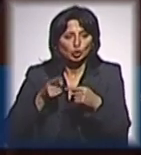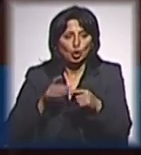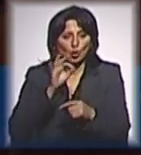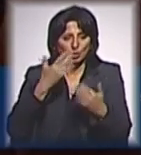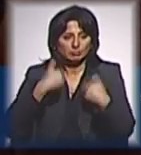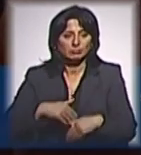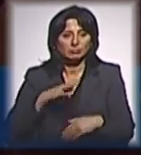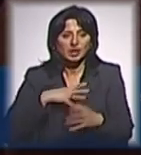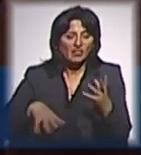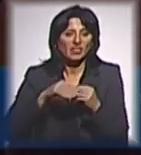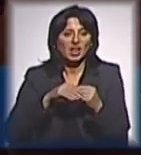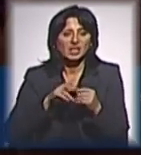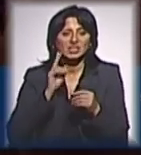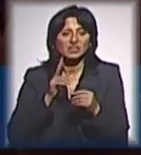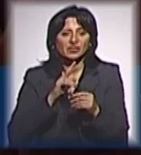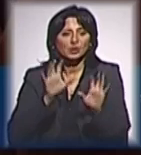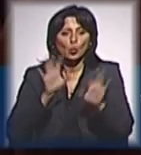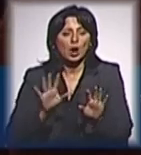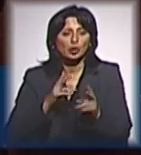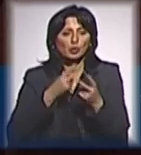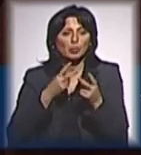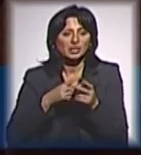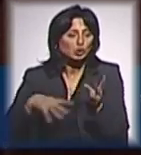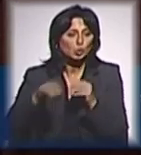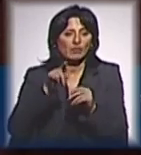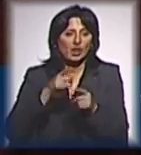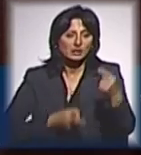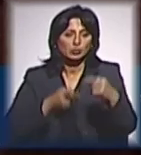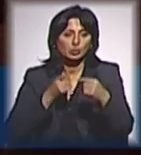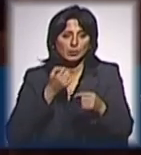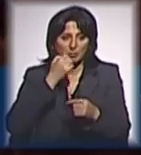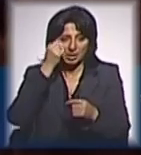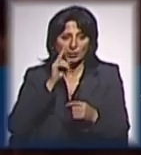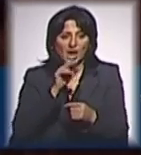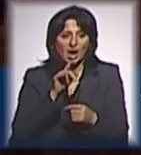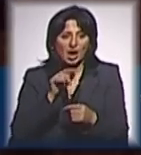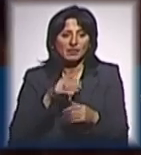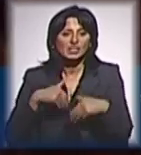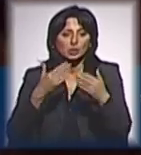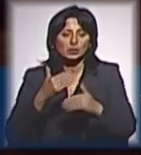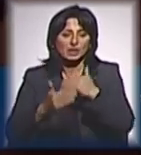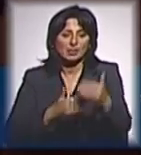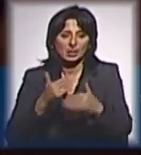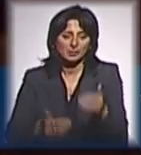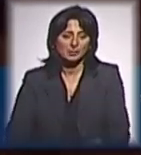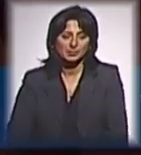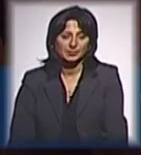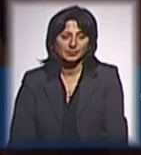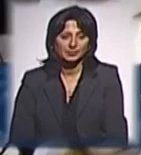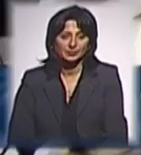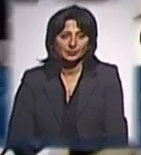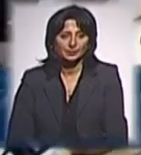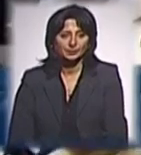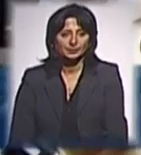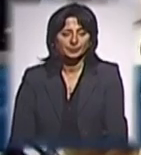ჩვენზე ყველაზე, საერთოდ ის კი უკანა პატიმარი ვიყავით ციხეში სულ ყველაზე და მადლობა კახას და გესურვა წარმატებით. დიდი მადლობა. და